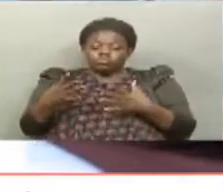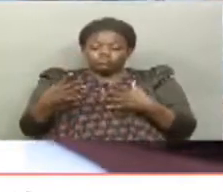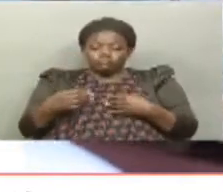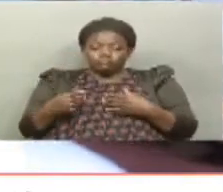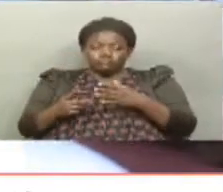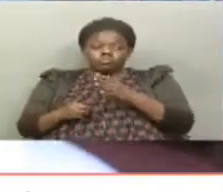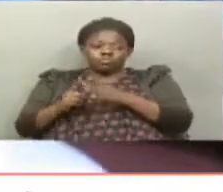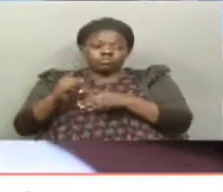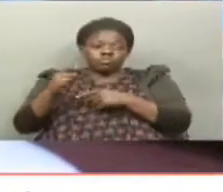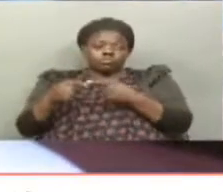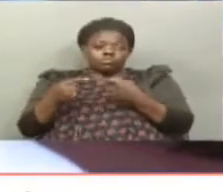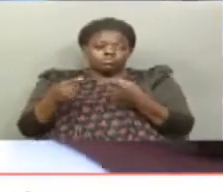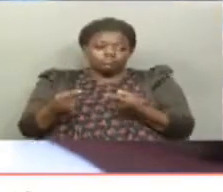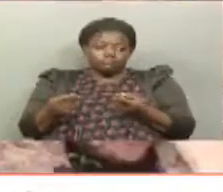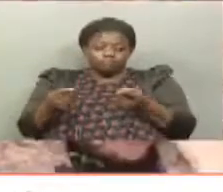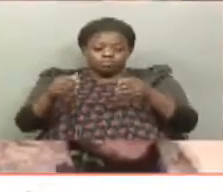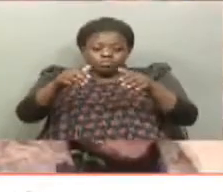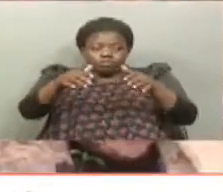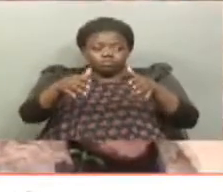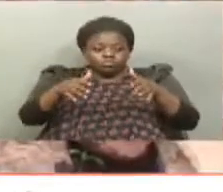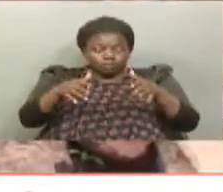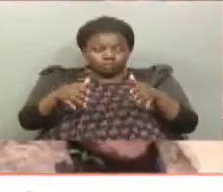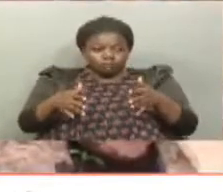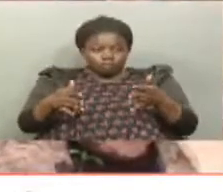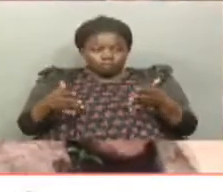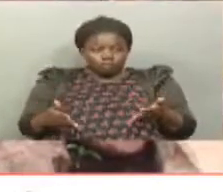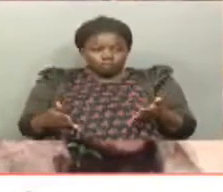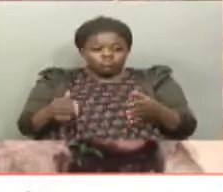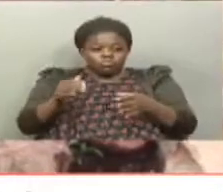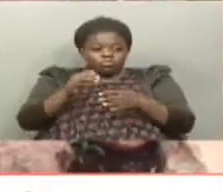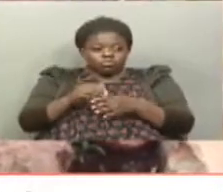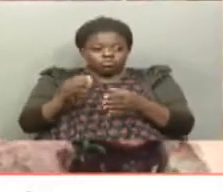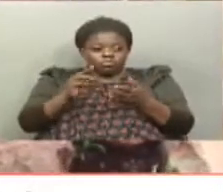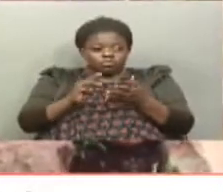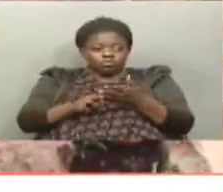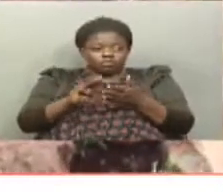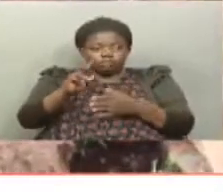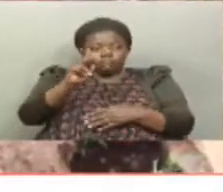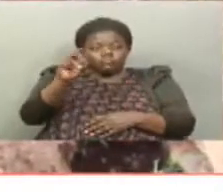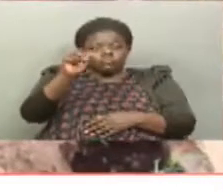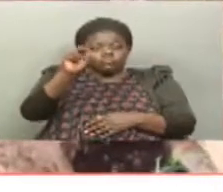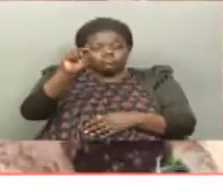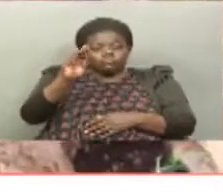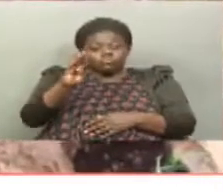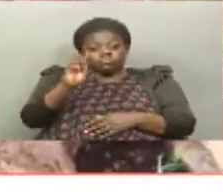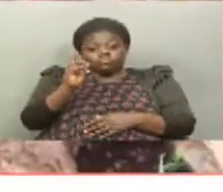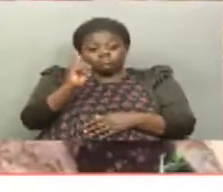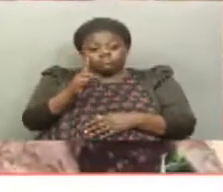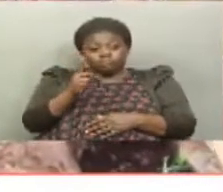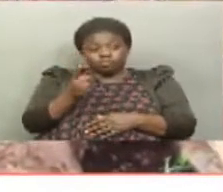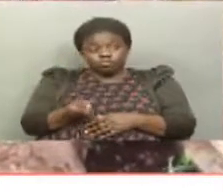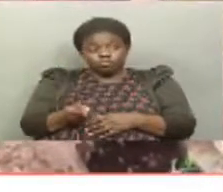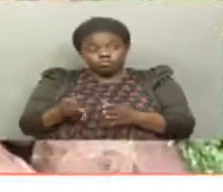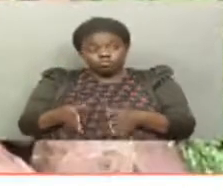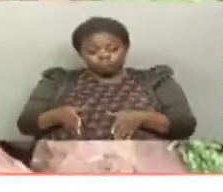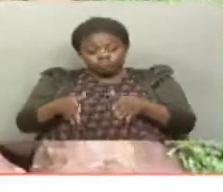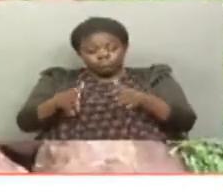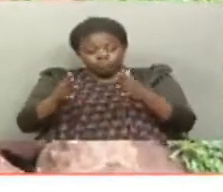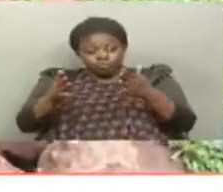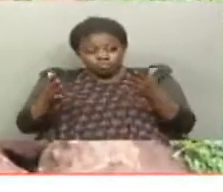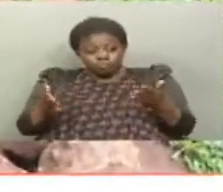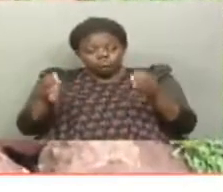oluguudo ebijja tebiriiwo mu bufuna akulira okulola emirimu ekibuga ekya Masaka Vincent Kasumba alabudde bananyini malaalo nti oluguudo babaagala